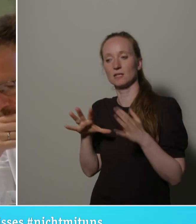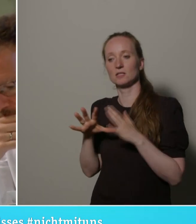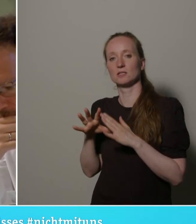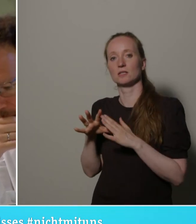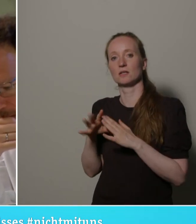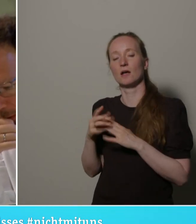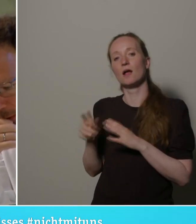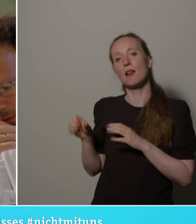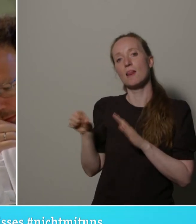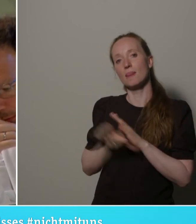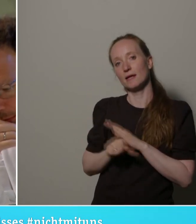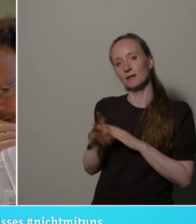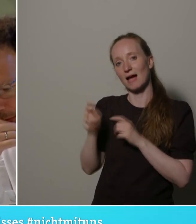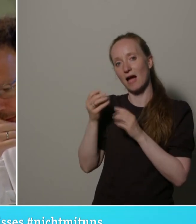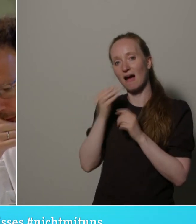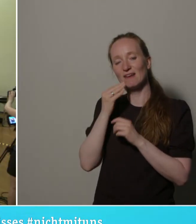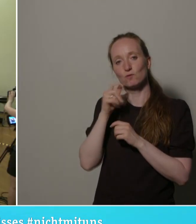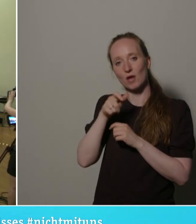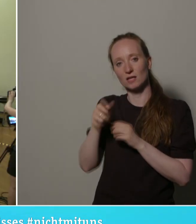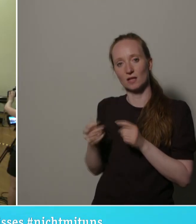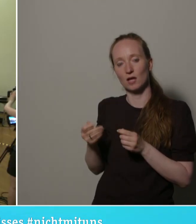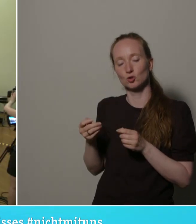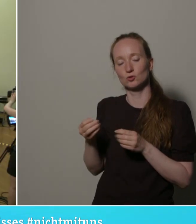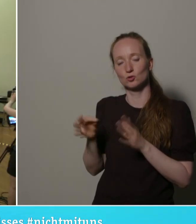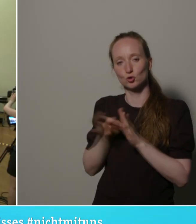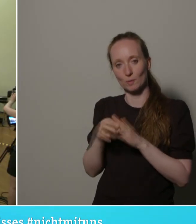10. Nächster Redner ist nun Herr Dr. Vize.